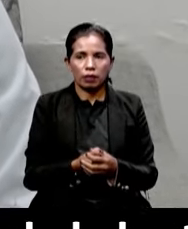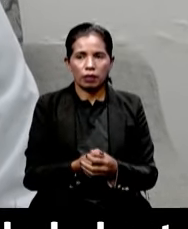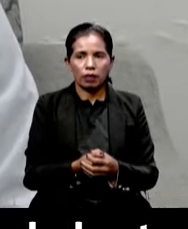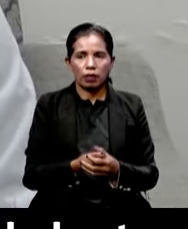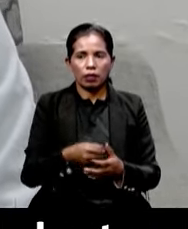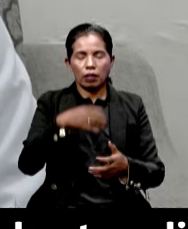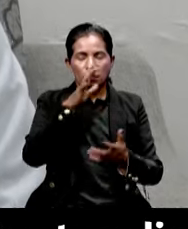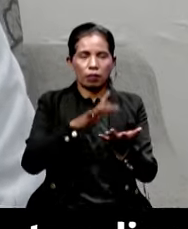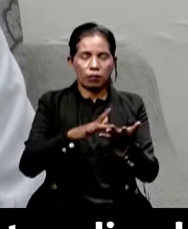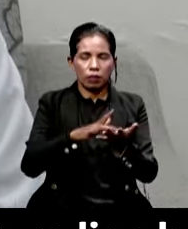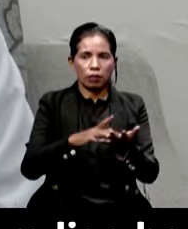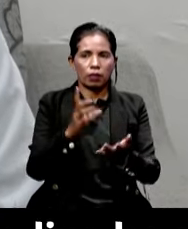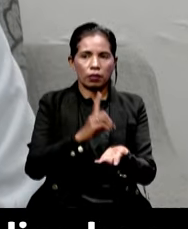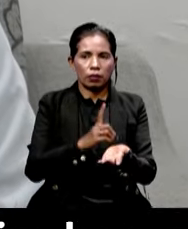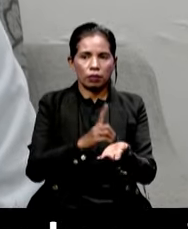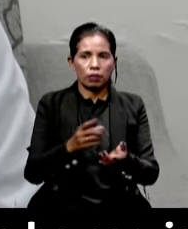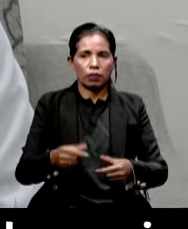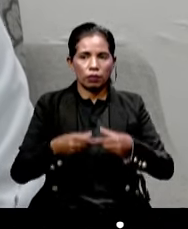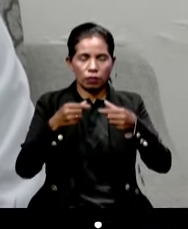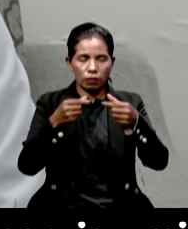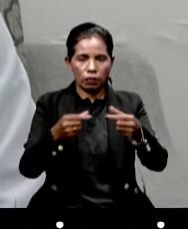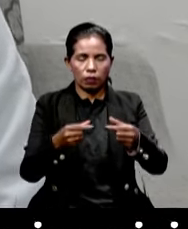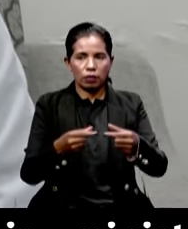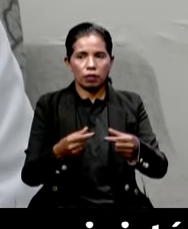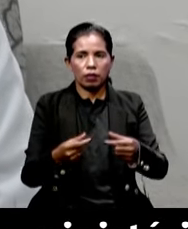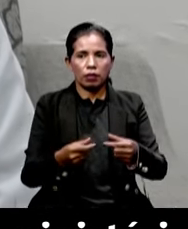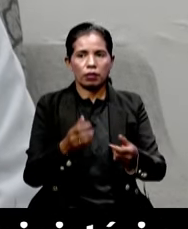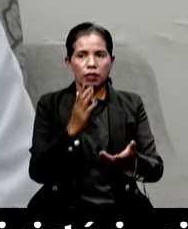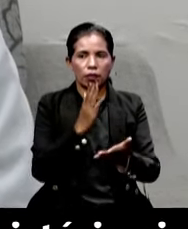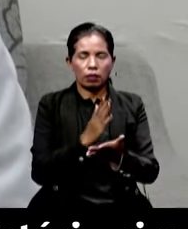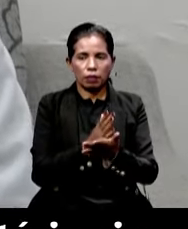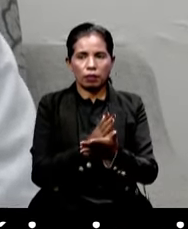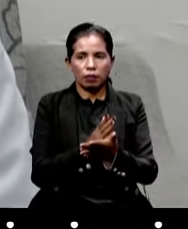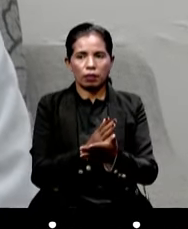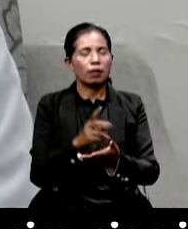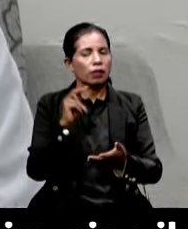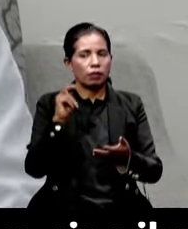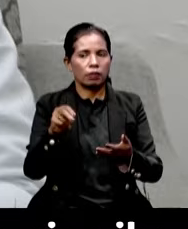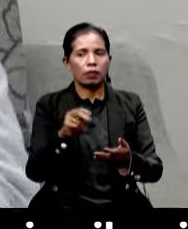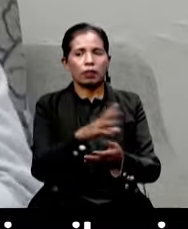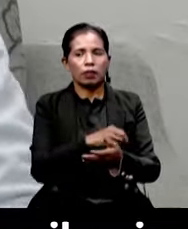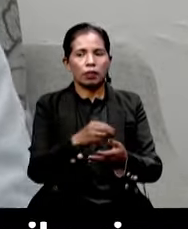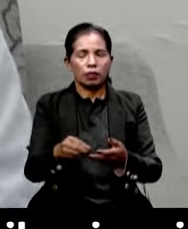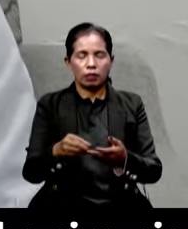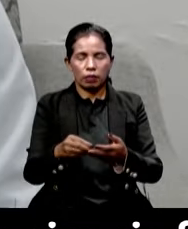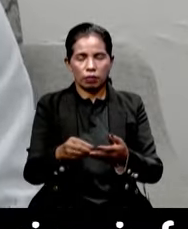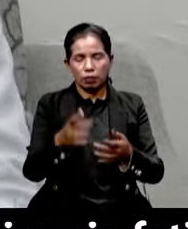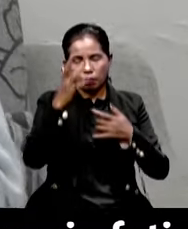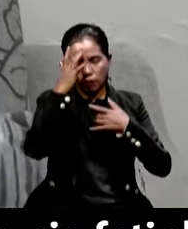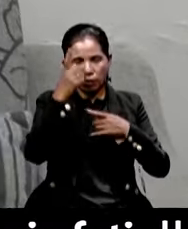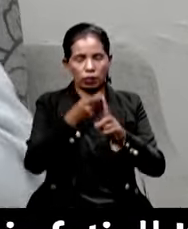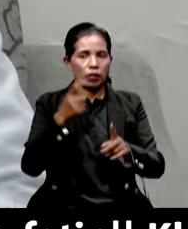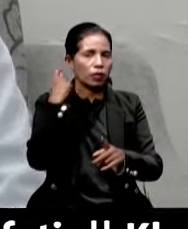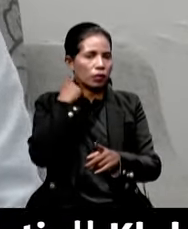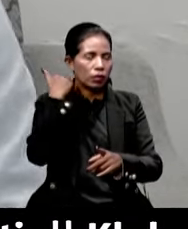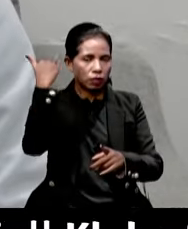nina emoruk nebema doktor serafona atu nune prevene nina komplikasaun hosi tensaun narasik